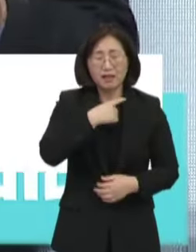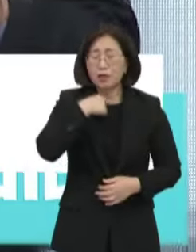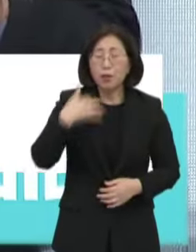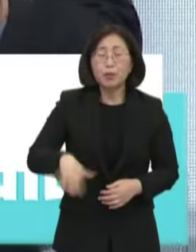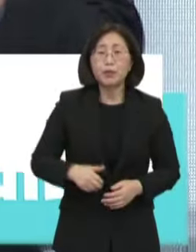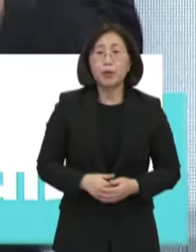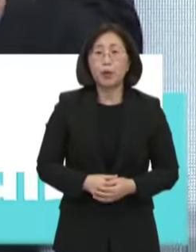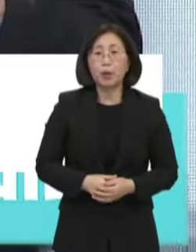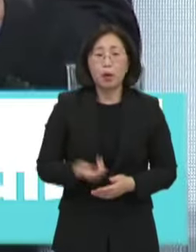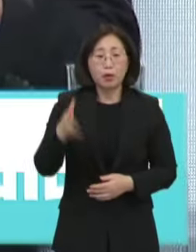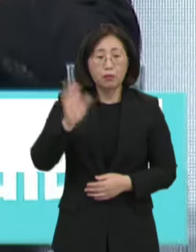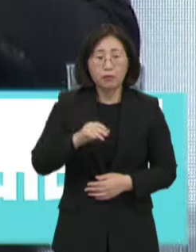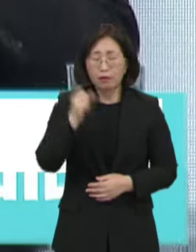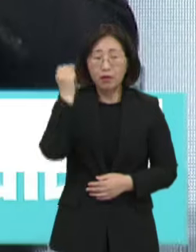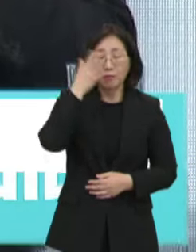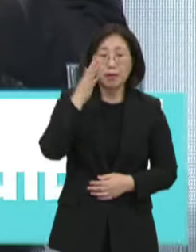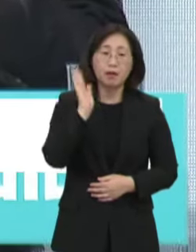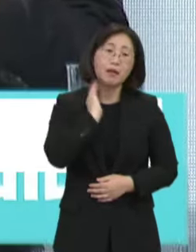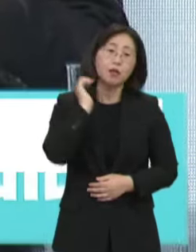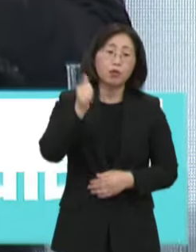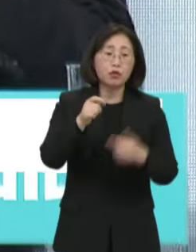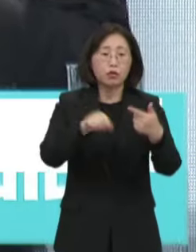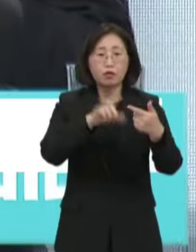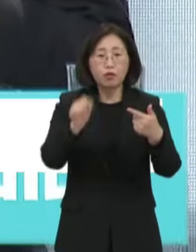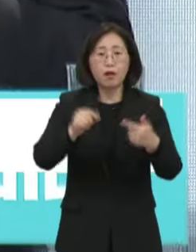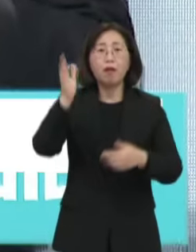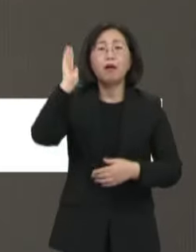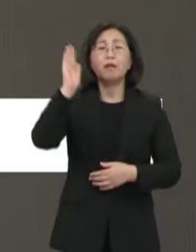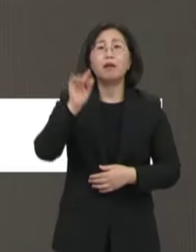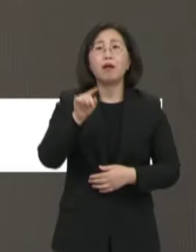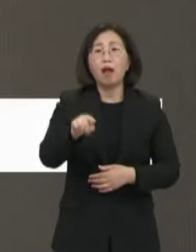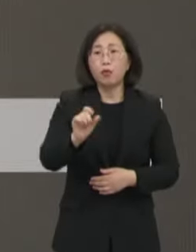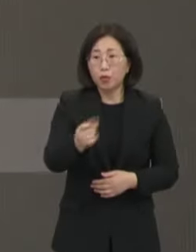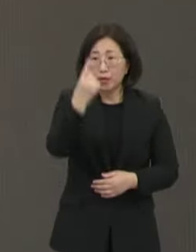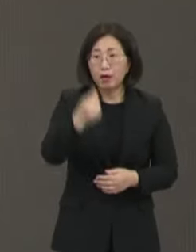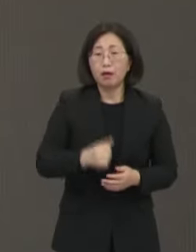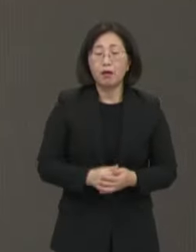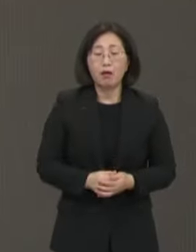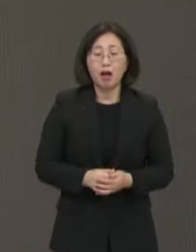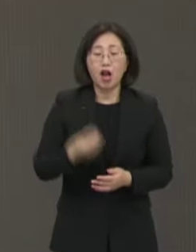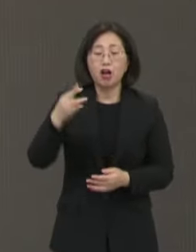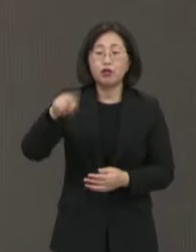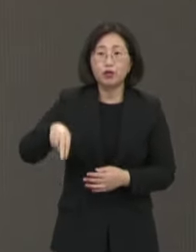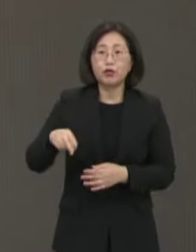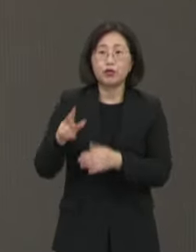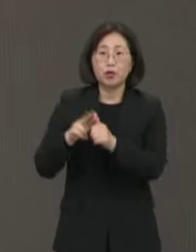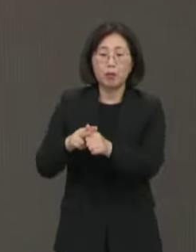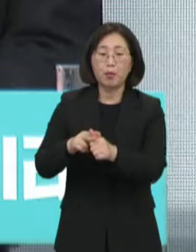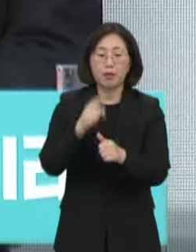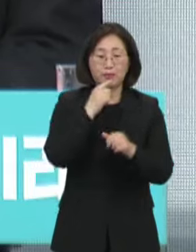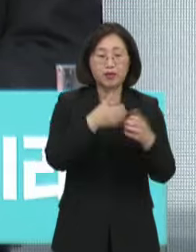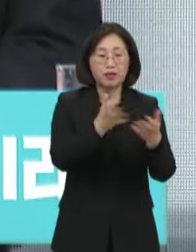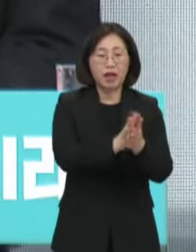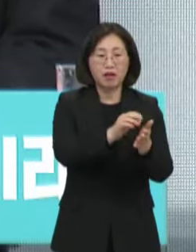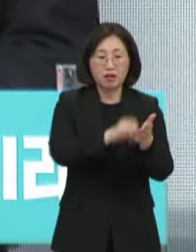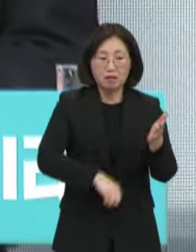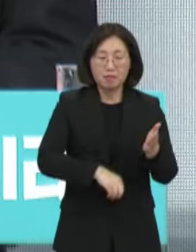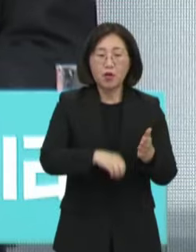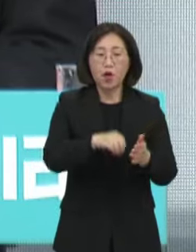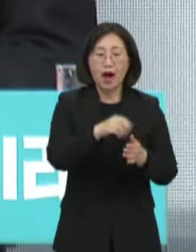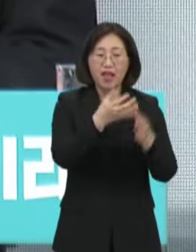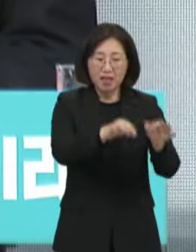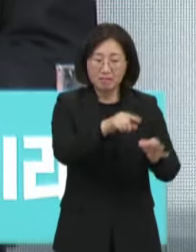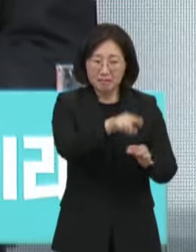없어요. 그런데 갑자기 대통령이 6월 달에 한마디 딱 해서. 류재화 후보는 더불어민주당을 탈당한 김 후보를